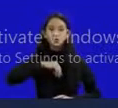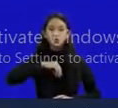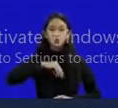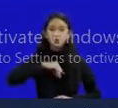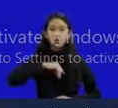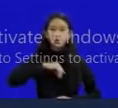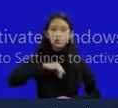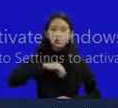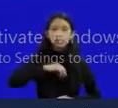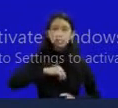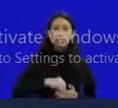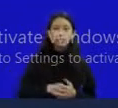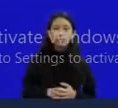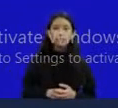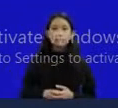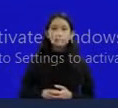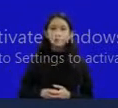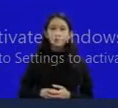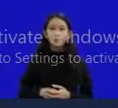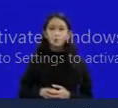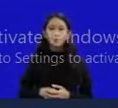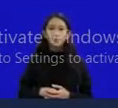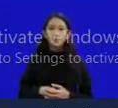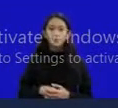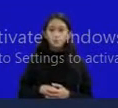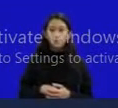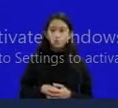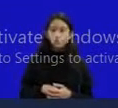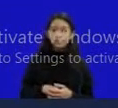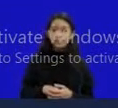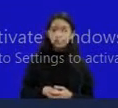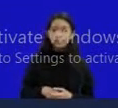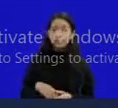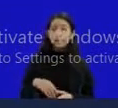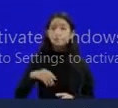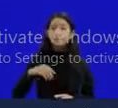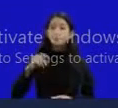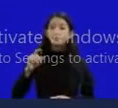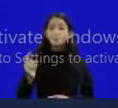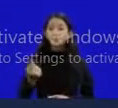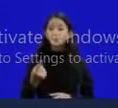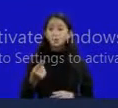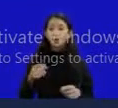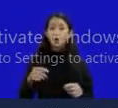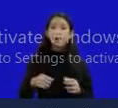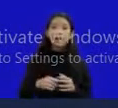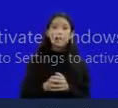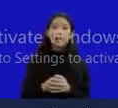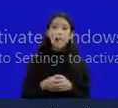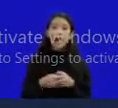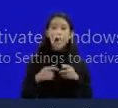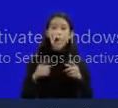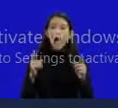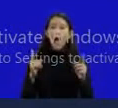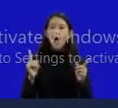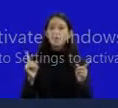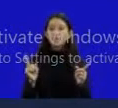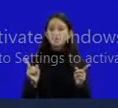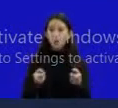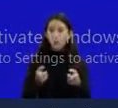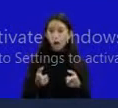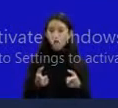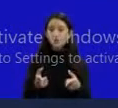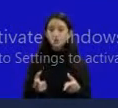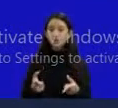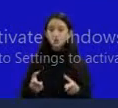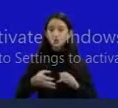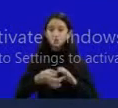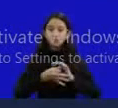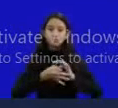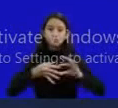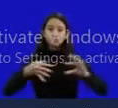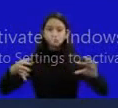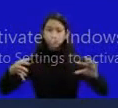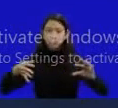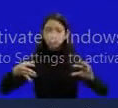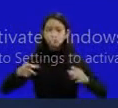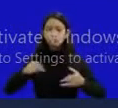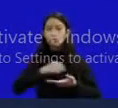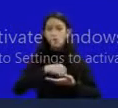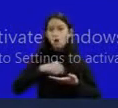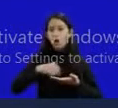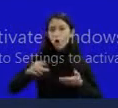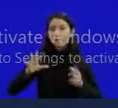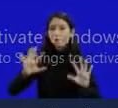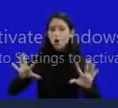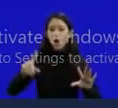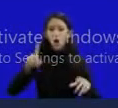permanen resiko pertama adalah ancaman putus sekolah gimana banyak sekali anak-anak yang harus